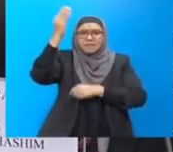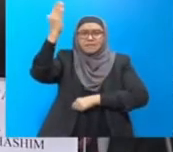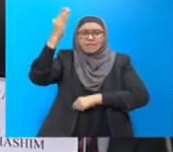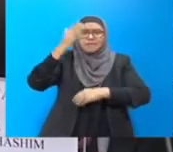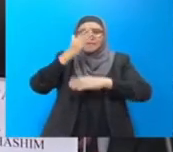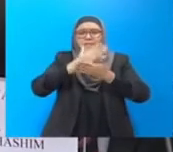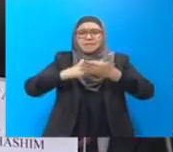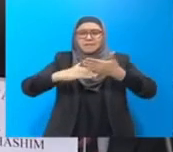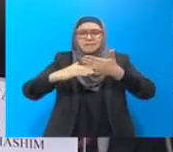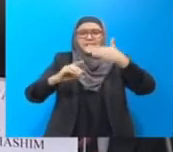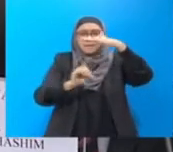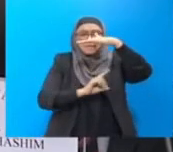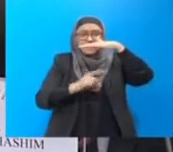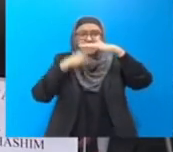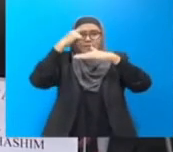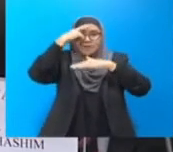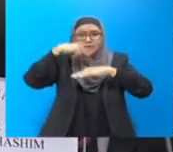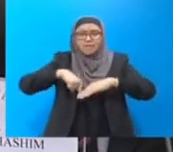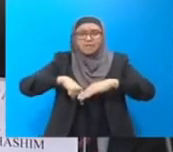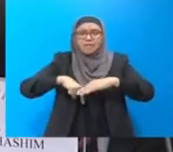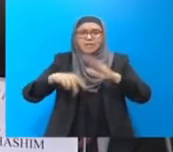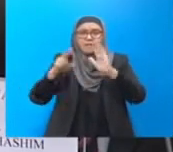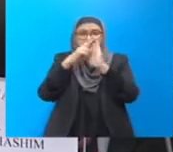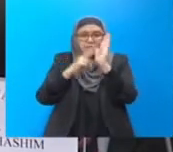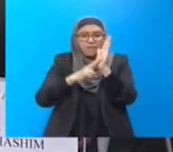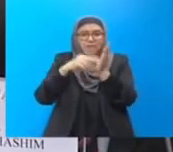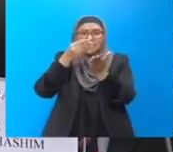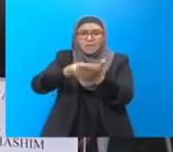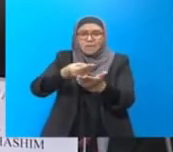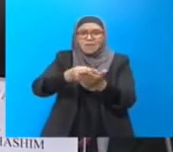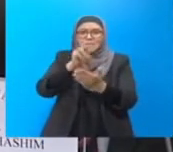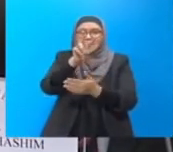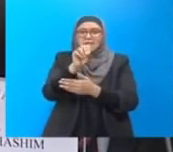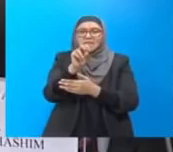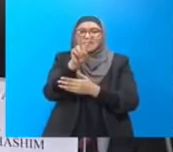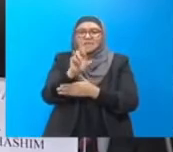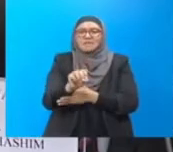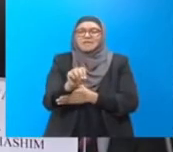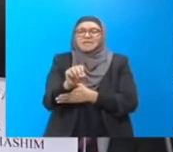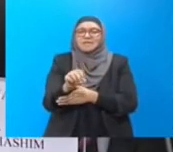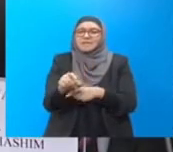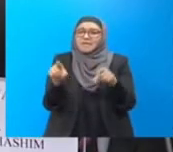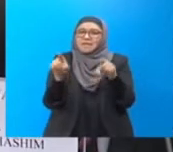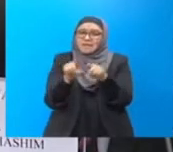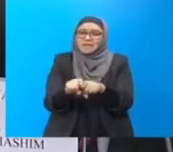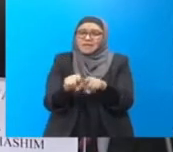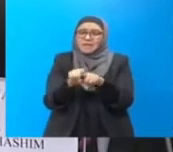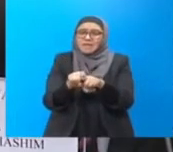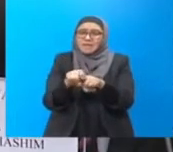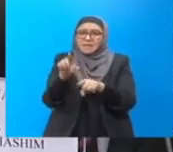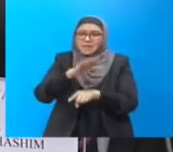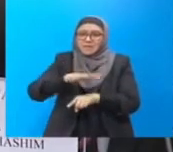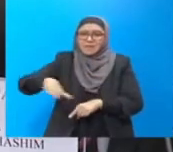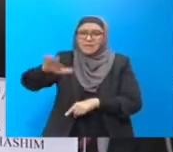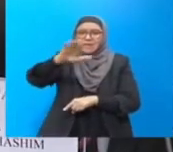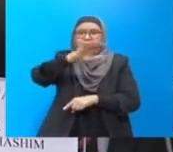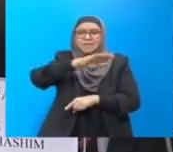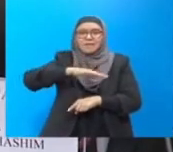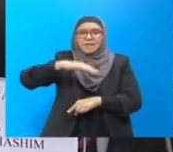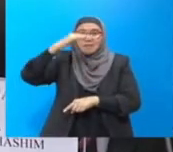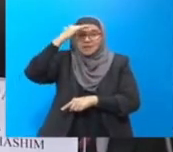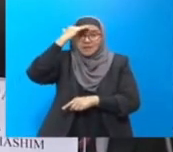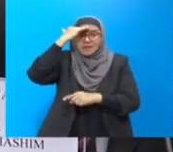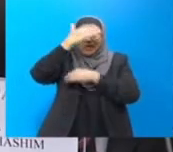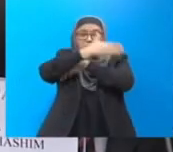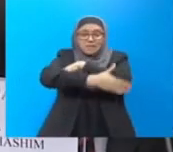dasar bagi Rang undang-undang keuangan 2020 sepertimana yang kita sedang maklum